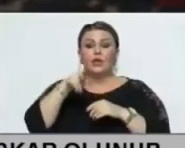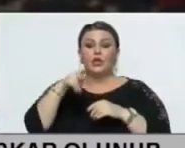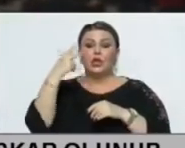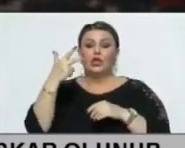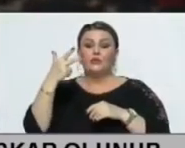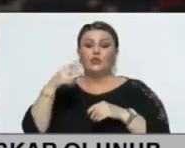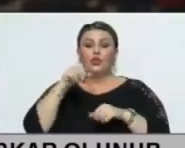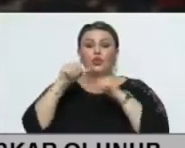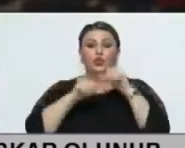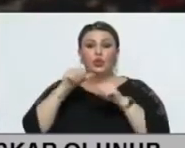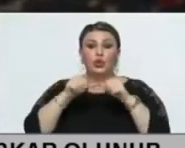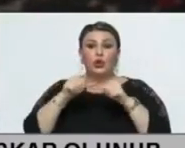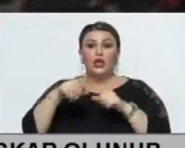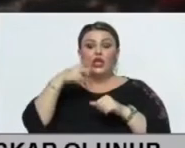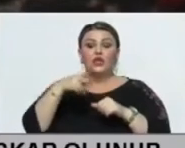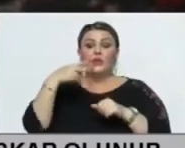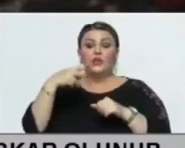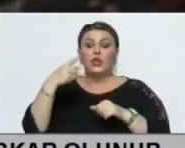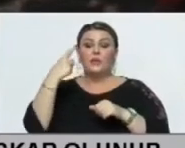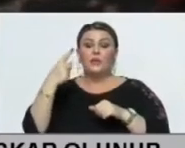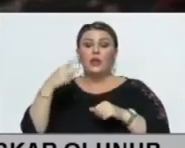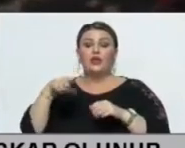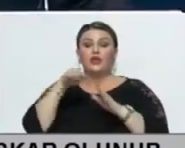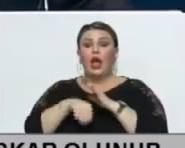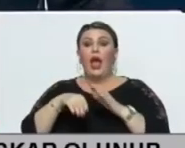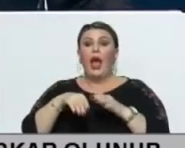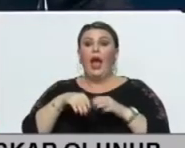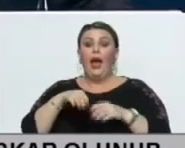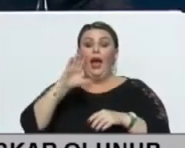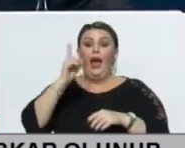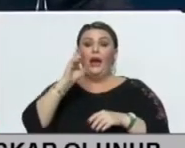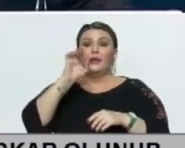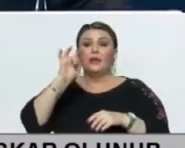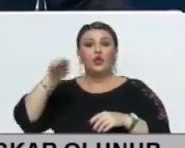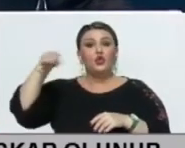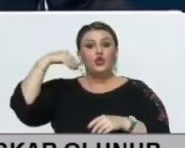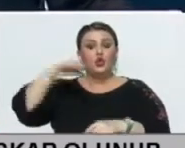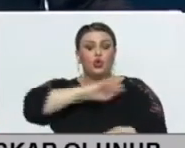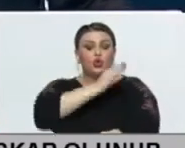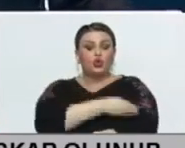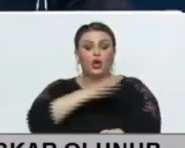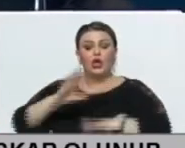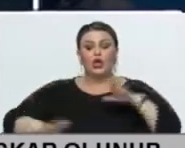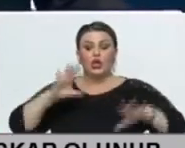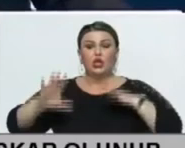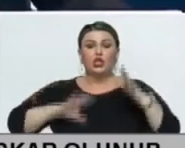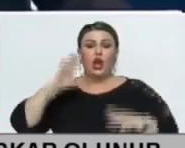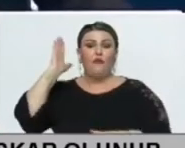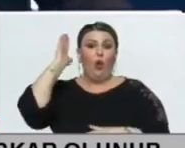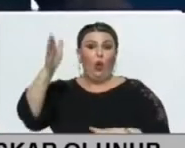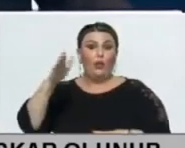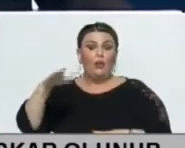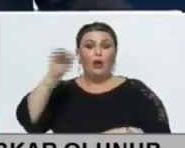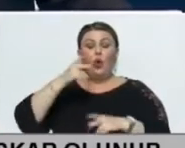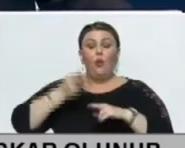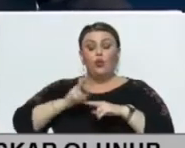2023 hədəfi 21-ci əsrin ən güclü Türkiyəsini inkişaf etdirməkdir və